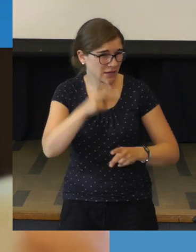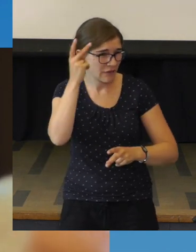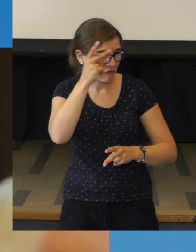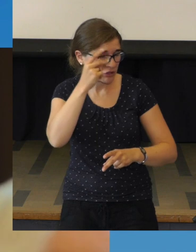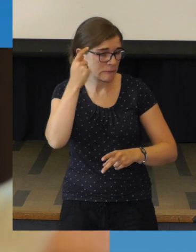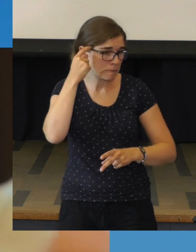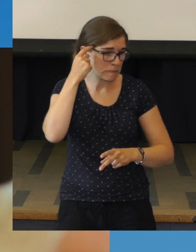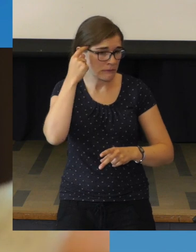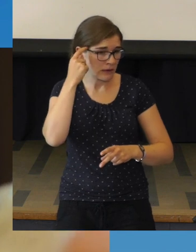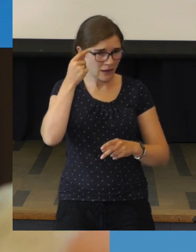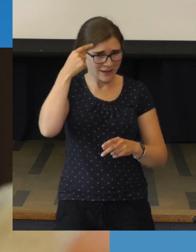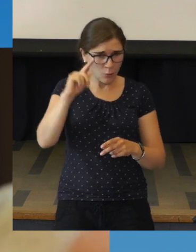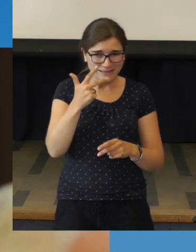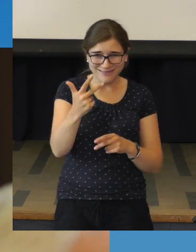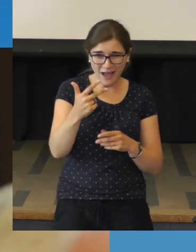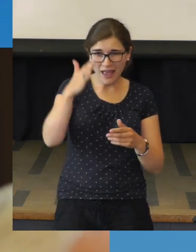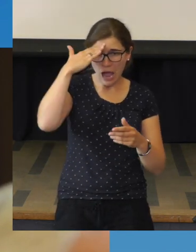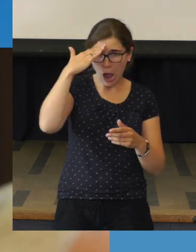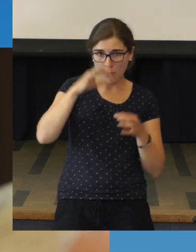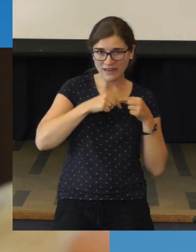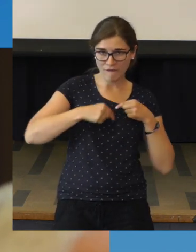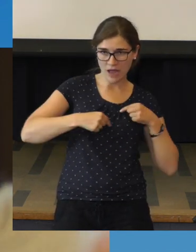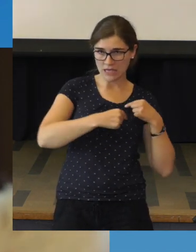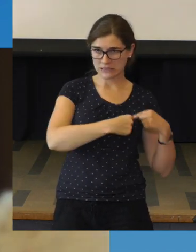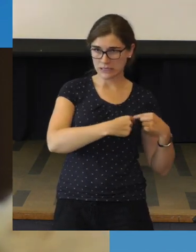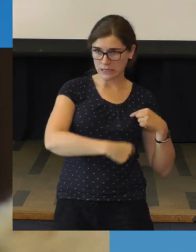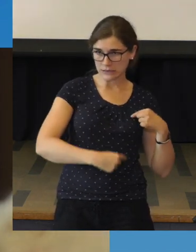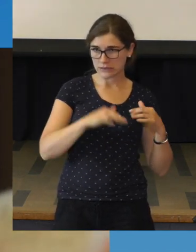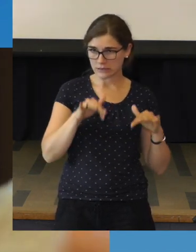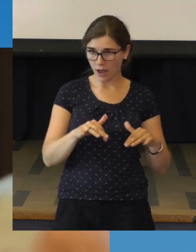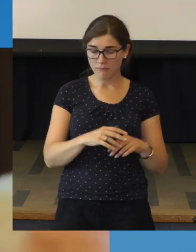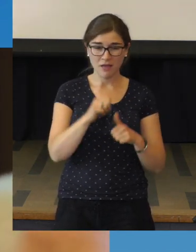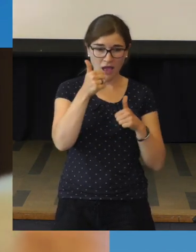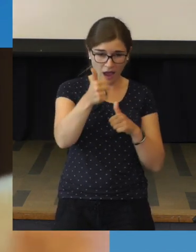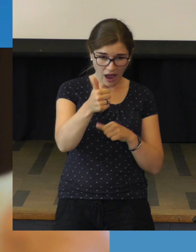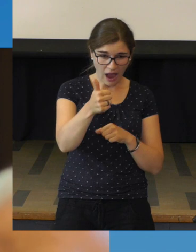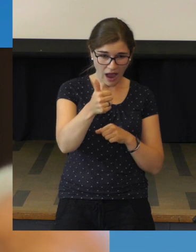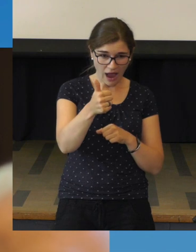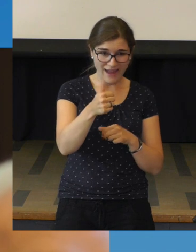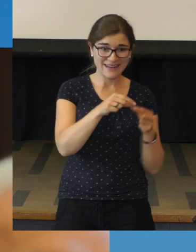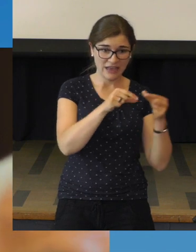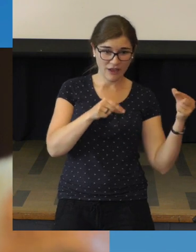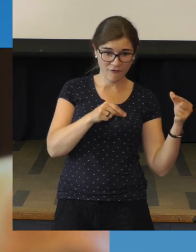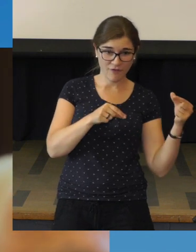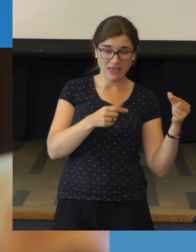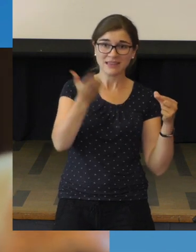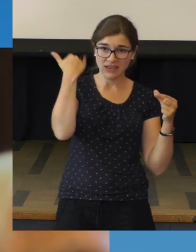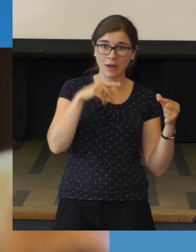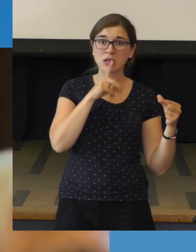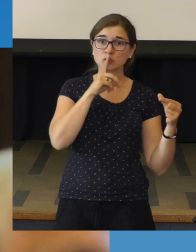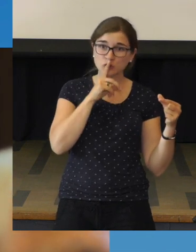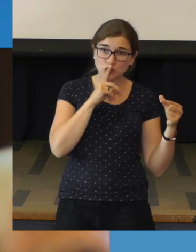ja sozusagen drei Hauptgefäße. Ein Gefäß ist durch diesen stummen Infarkt zu